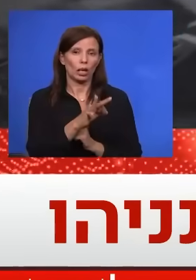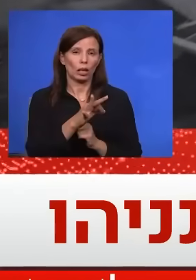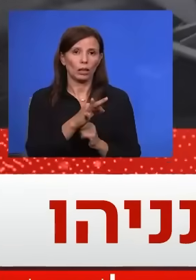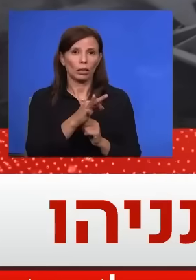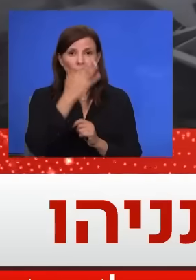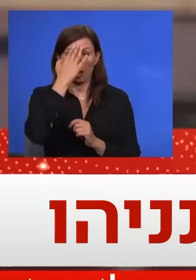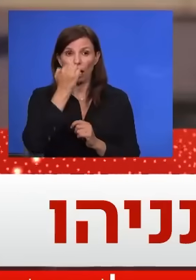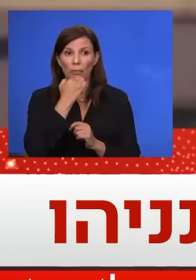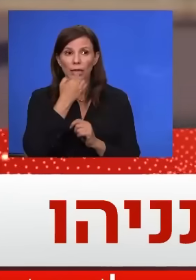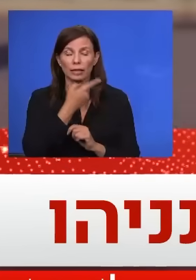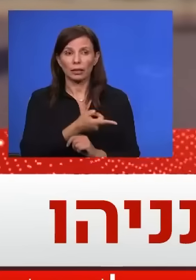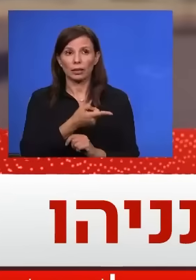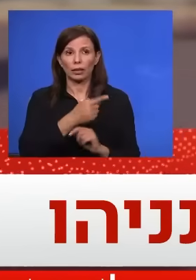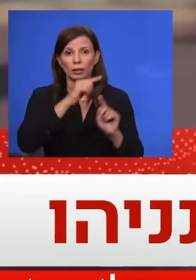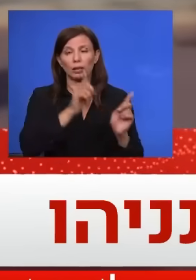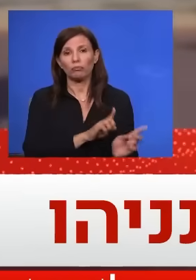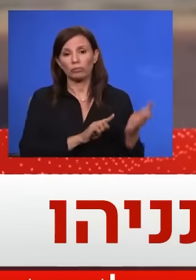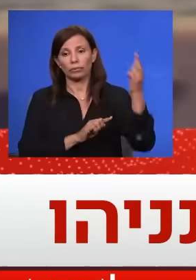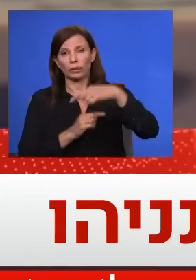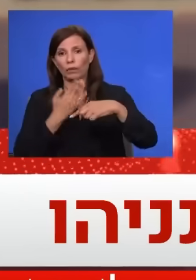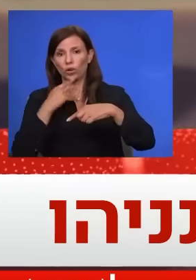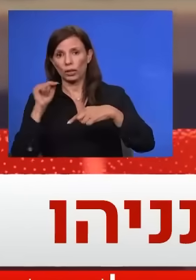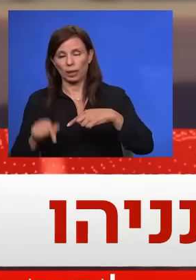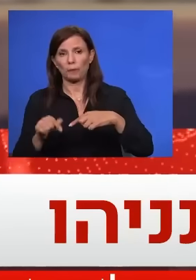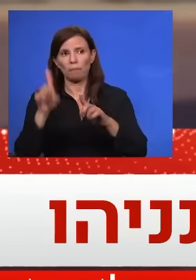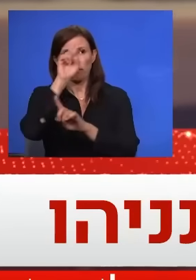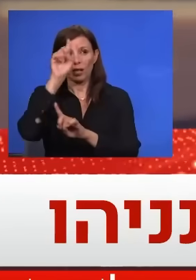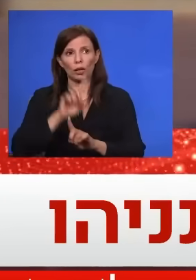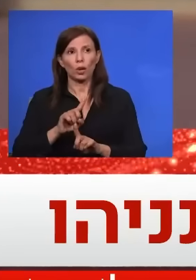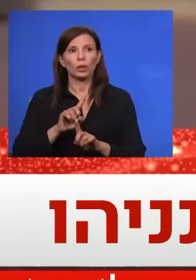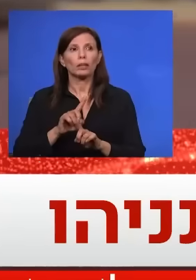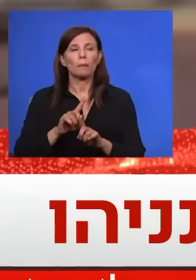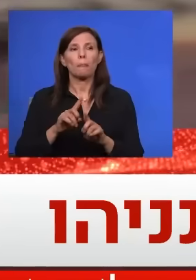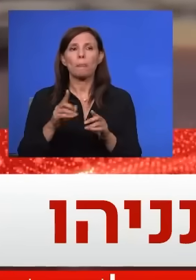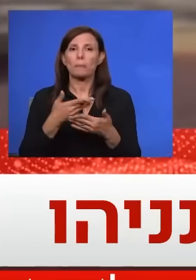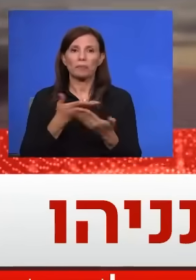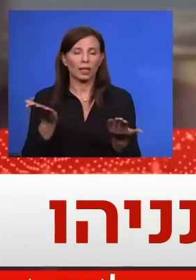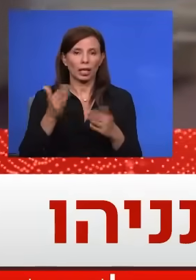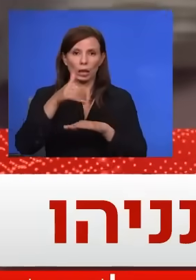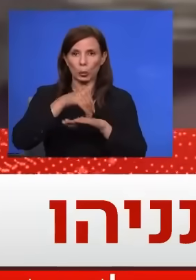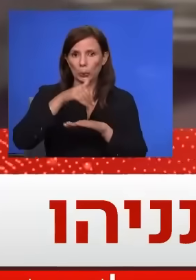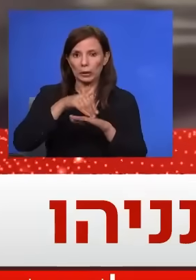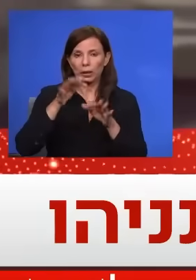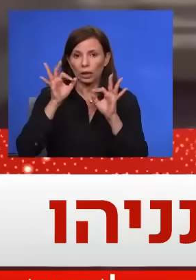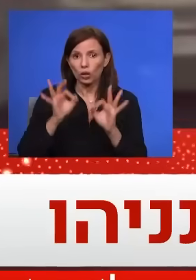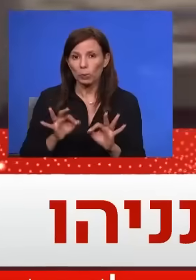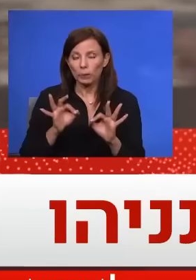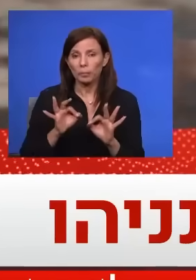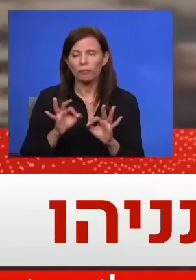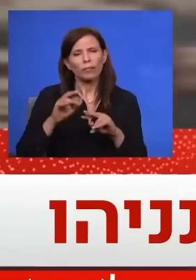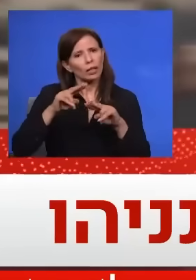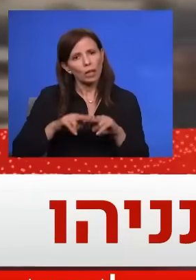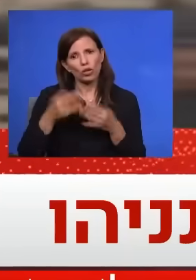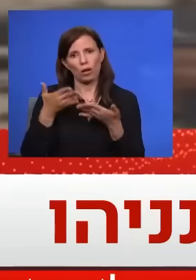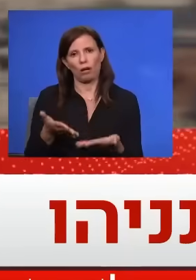לכיוון שטח ישראל. אנחנו לא יודעים בדקות האלה, אין לנו עדיין דיווחים רשמיים, ולכן נשאיר את זה ככה. קורה שם